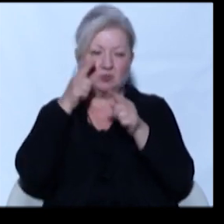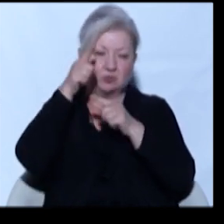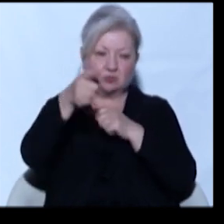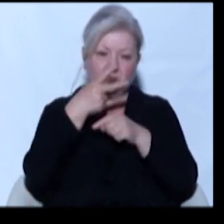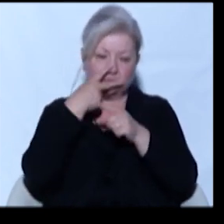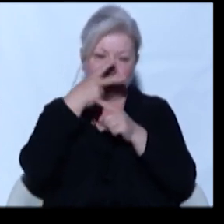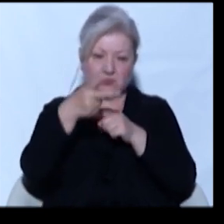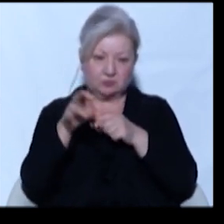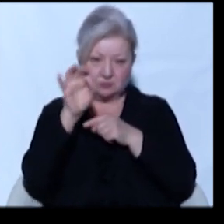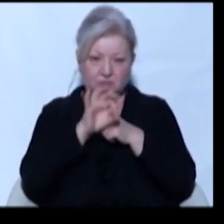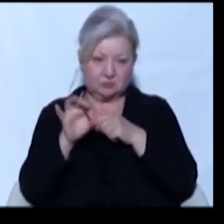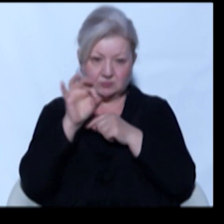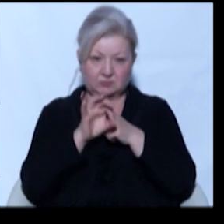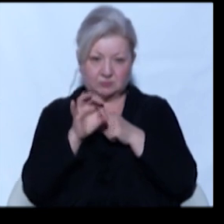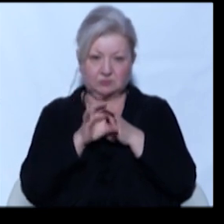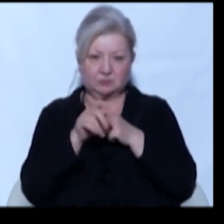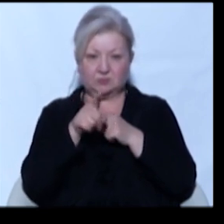შორსხედველობაზეა საუბარი.